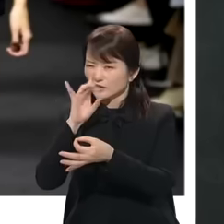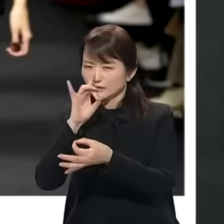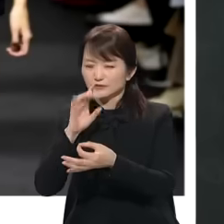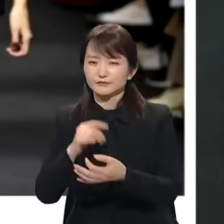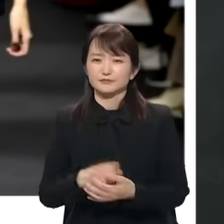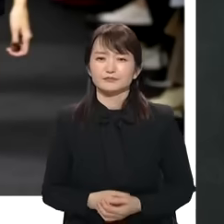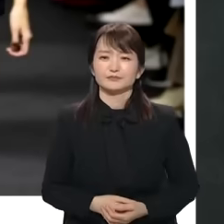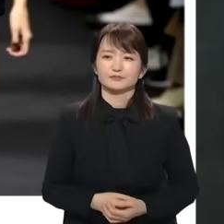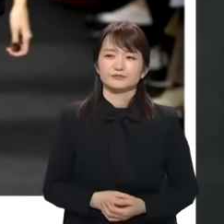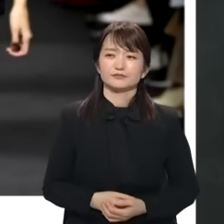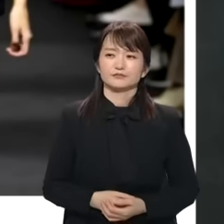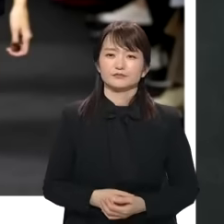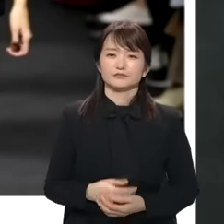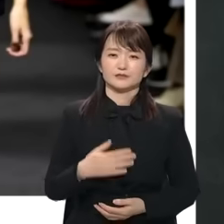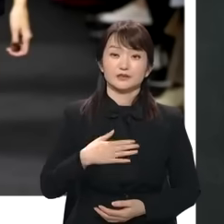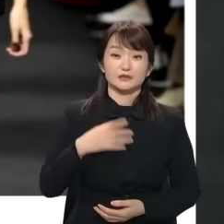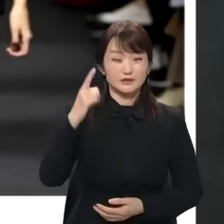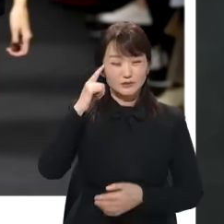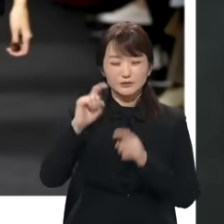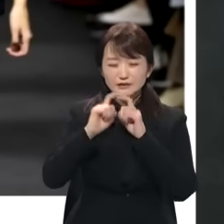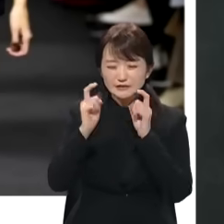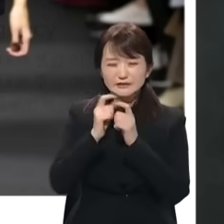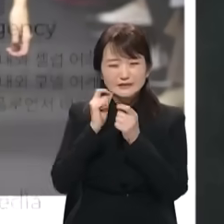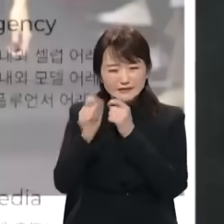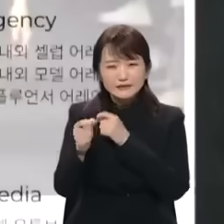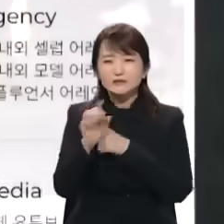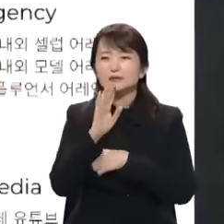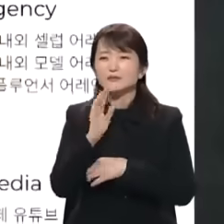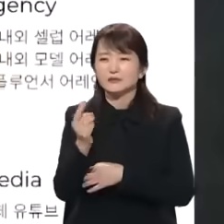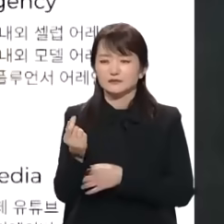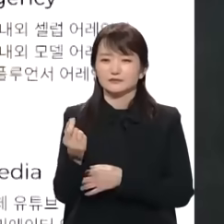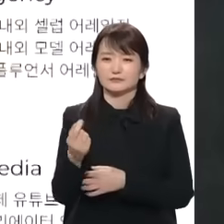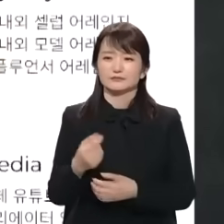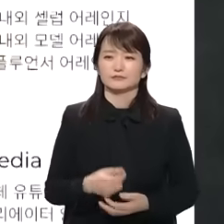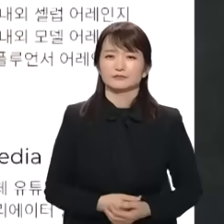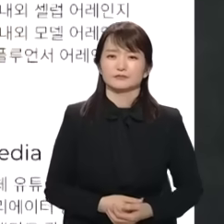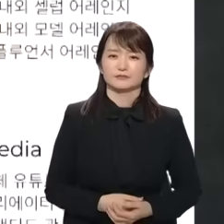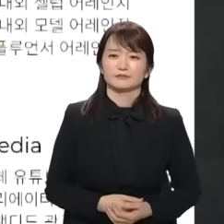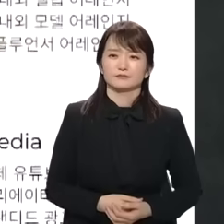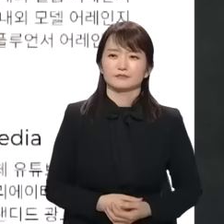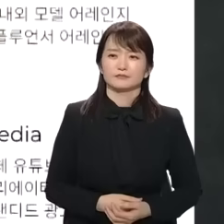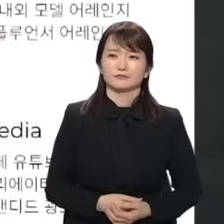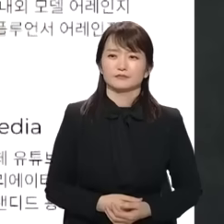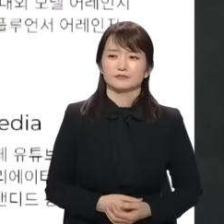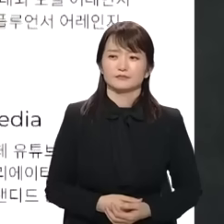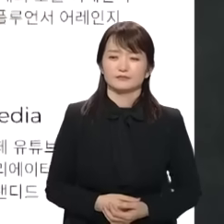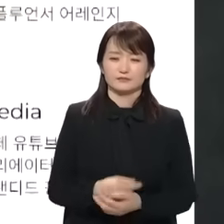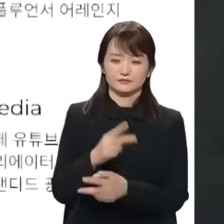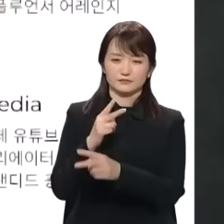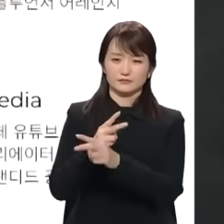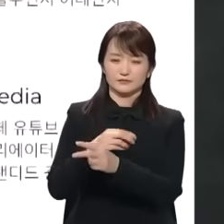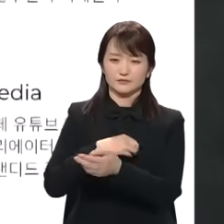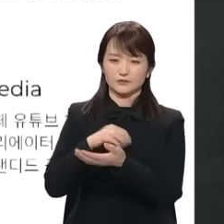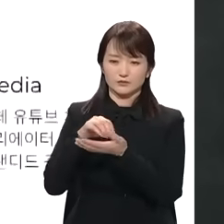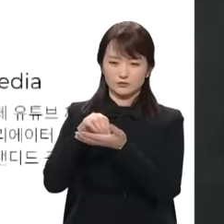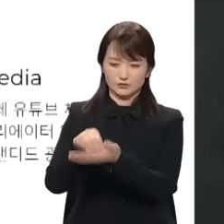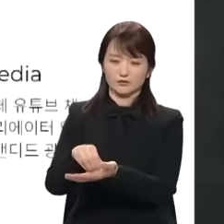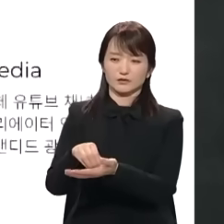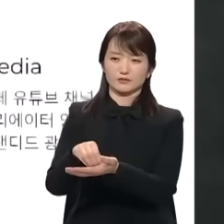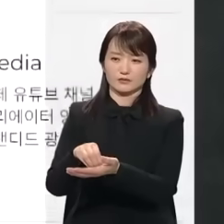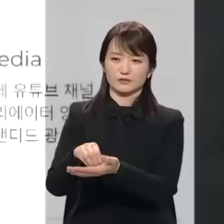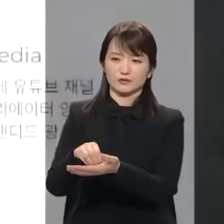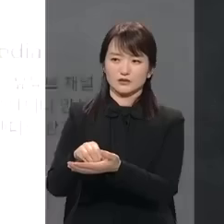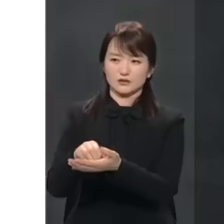저는 개인적으로 사기라고 확신하기 때문에 그리고 그래서 또 저 해당 사이트는 로그인하고 또 회원 가입까지 해야만